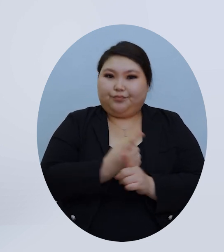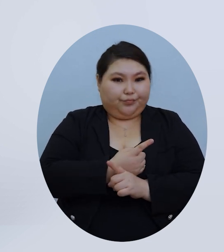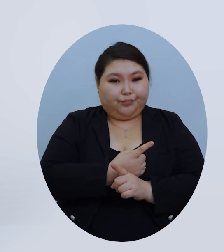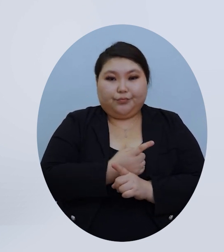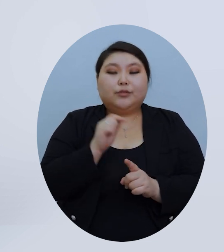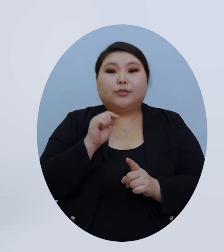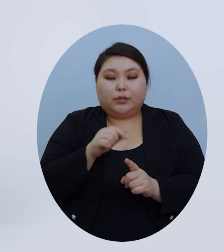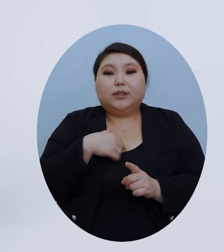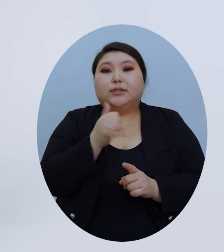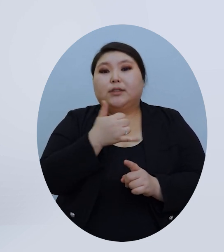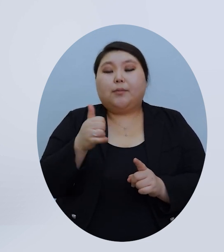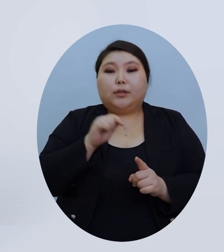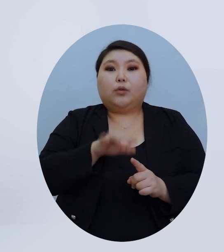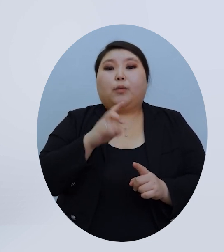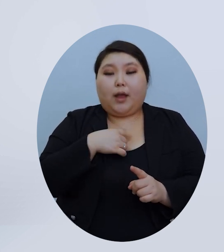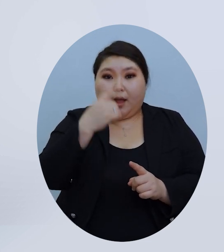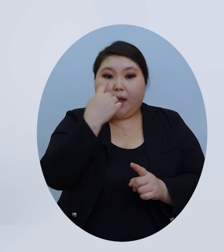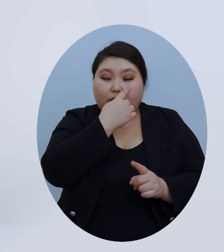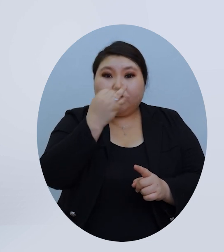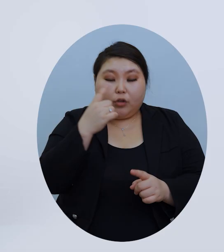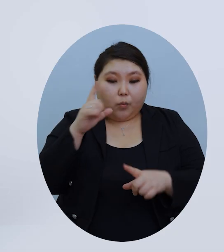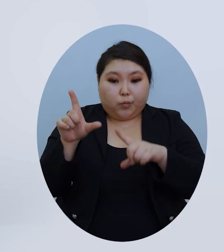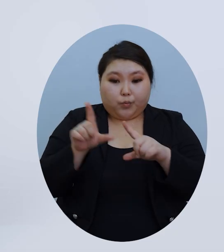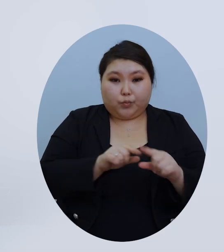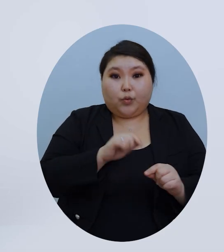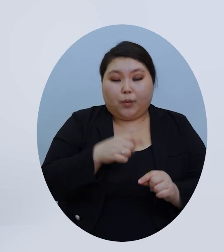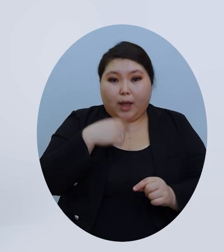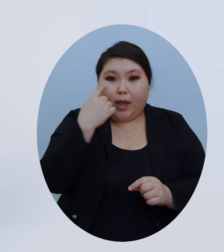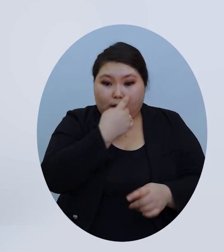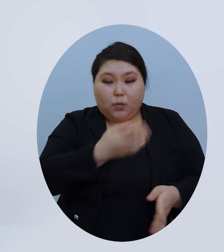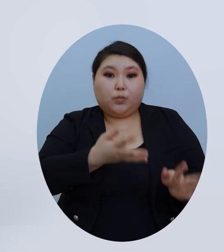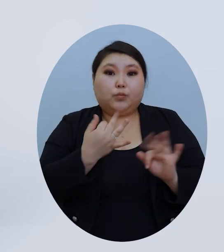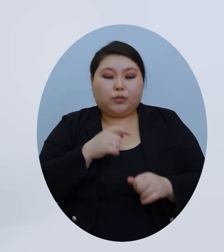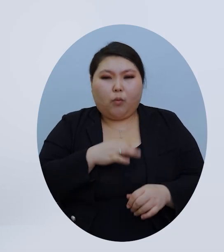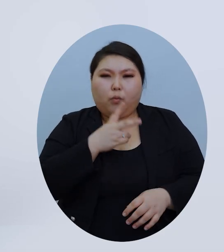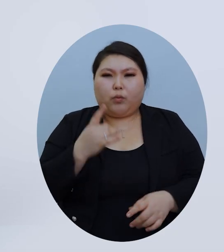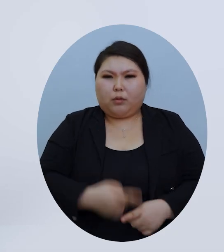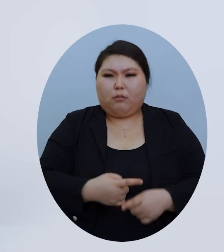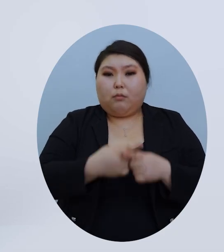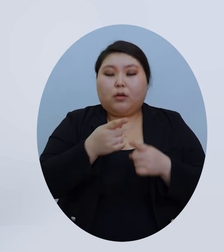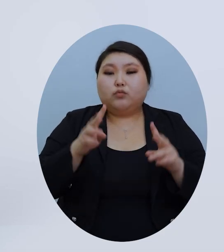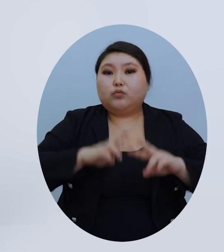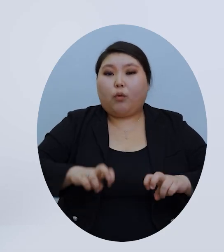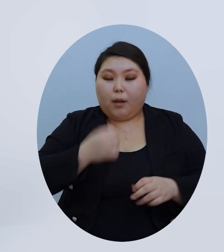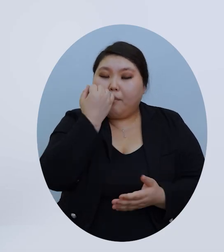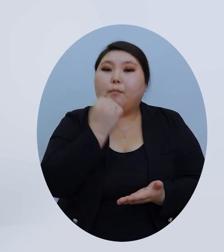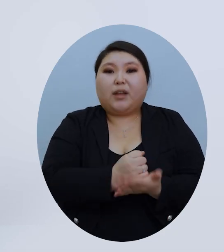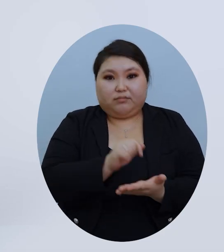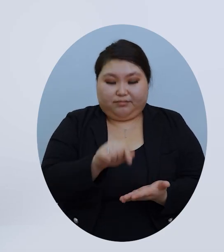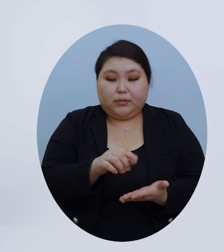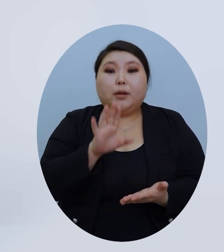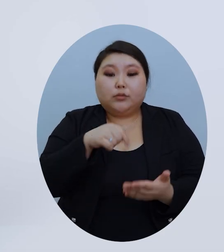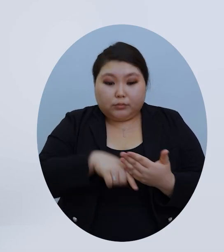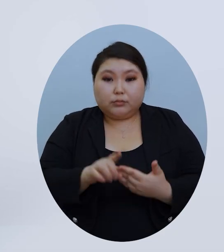харааны шилийг бууруулж зөөлөх нь хараа муудах явцыг улам нэмэгдүүлдэг гэдэг нь судалгаагаар батлагдсан. Мөн харааны шилээ зөөгээд